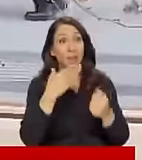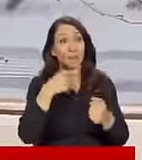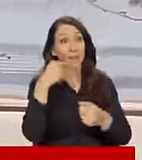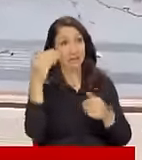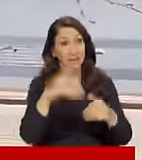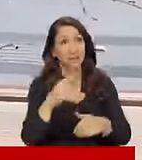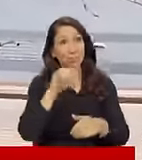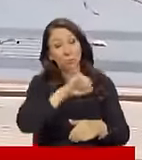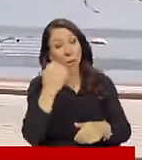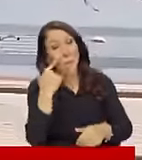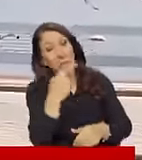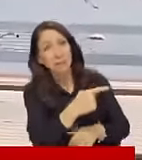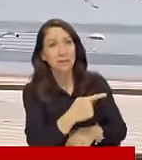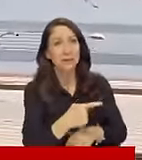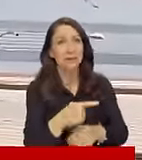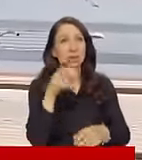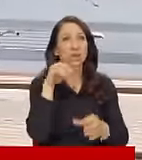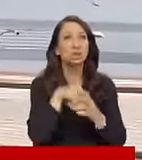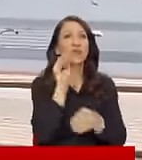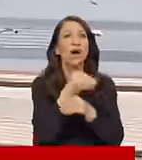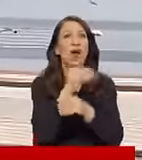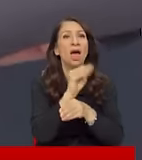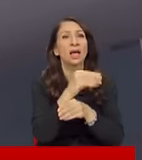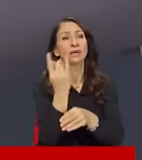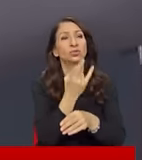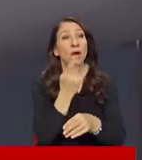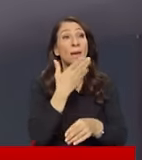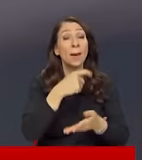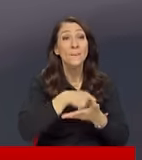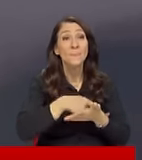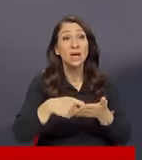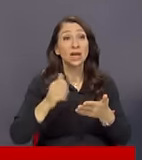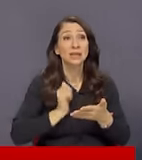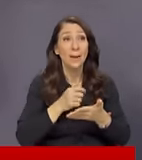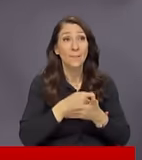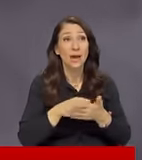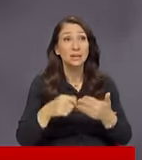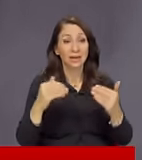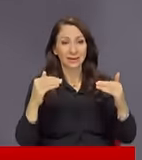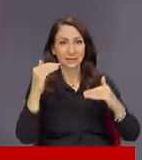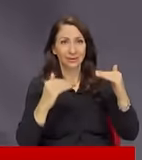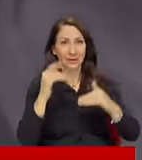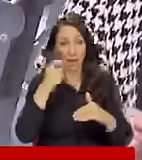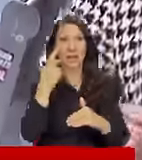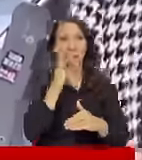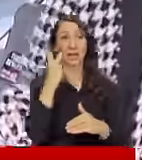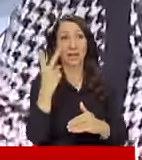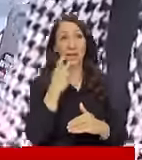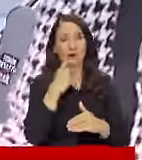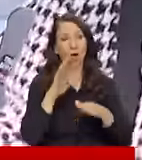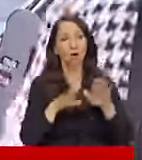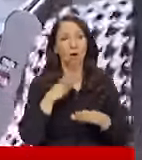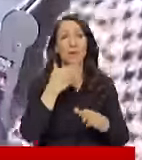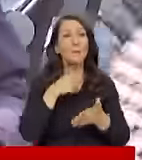Emeklerin gelsin bir buzdolabını açsın da vallahi içinde fare geziyor, fare. Emekli maaşları asgari ücretle de kıyaslandı. 2002 yılında